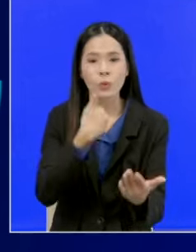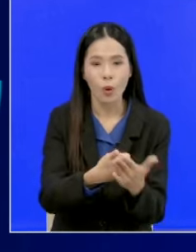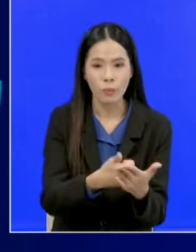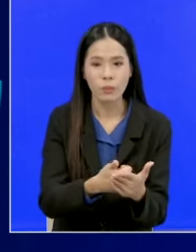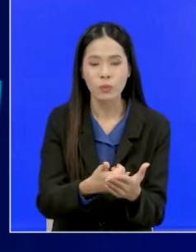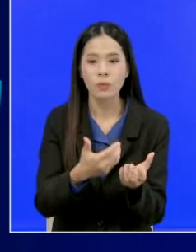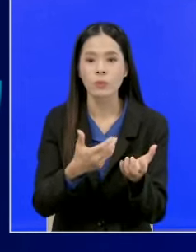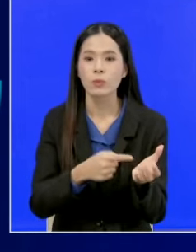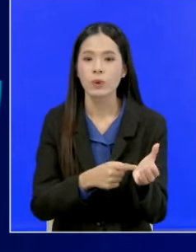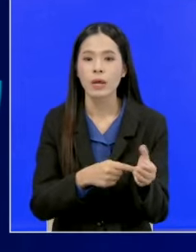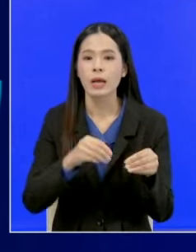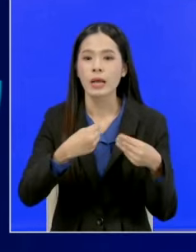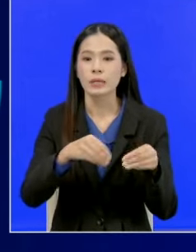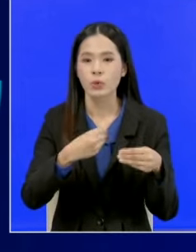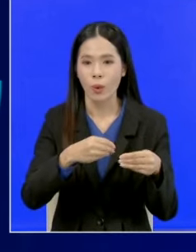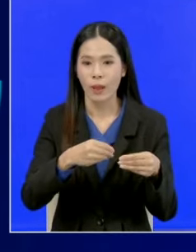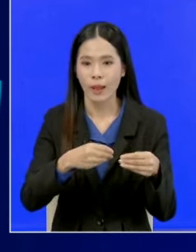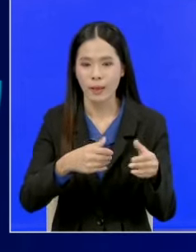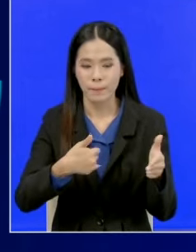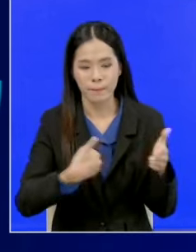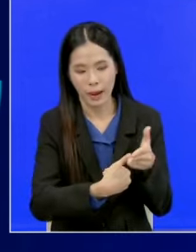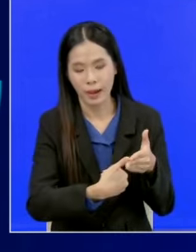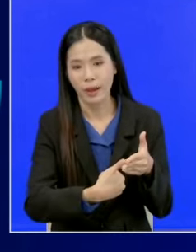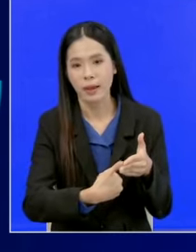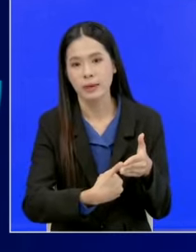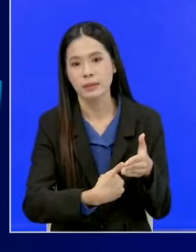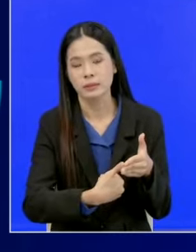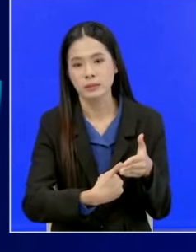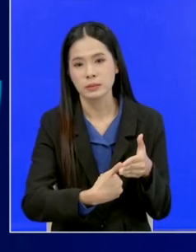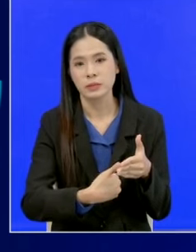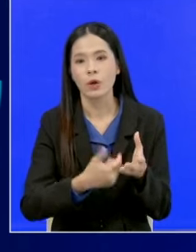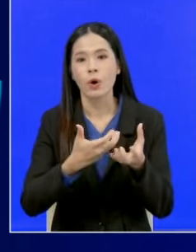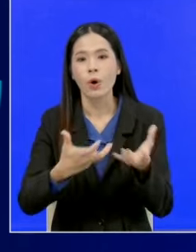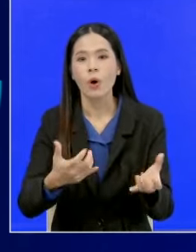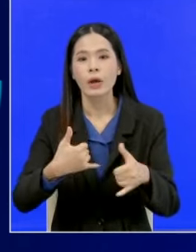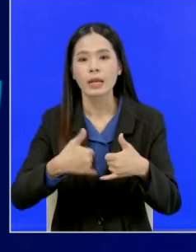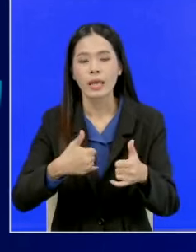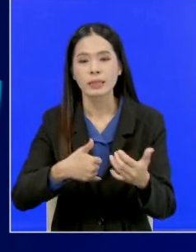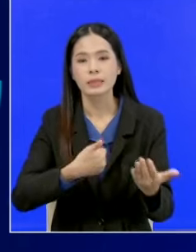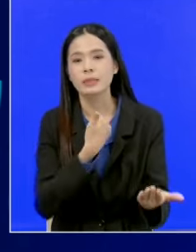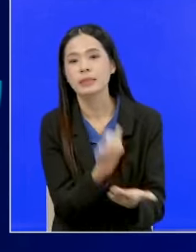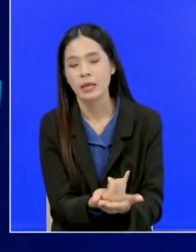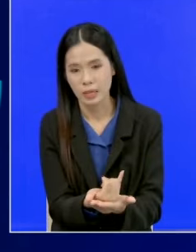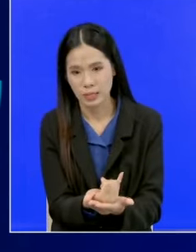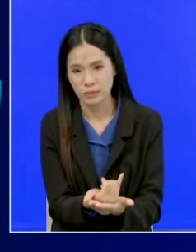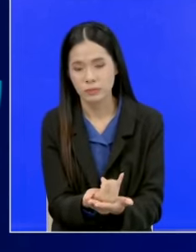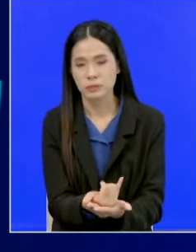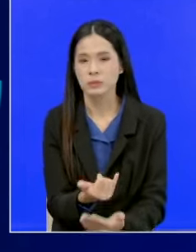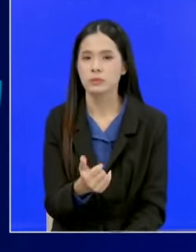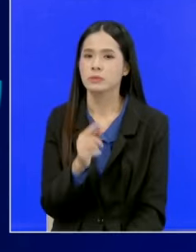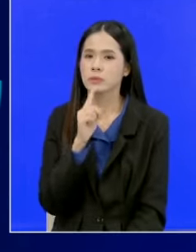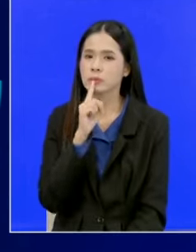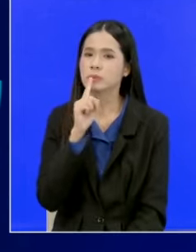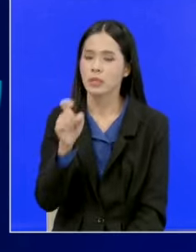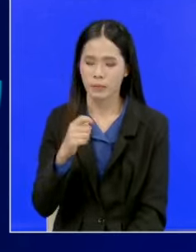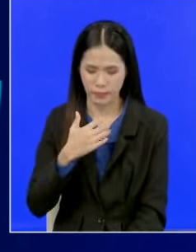งขอบกระจกอะค่ะพี่เป็นสันแล้วก็ไปสะดุดของเล่นอีกทีนึงแล้วก็ตามเรื่องก็ถามว่าต